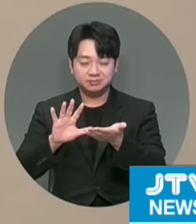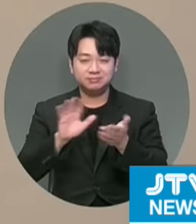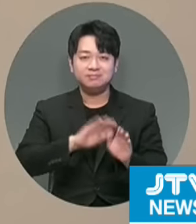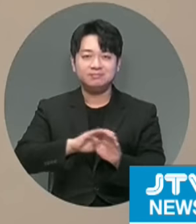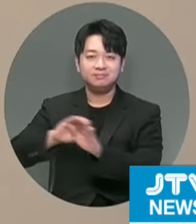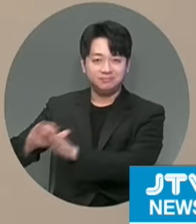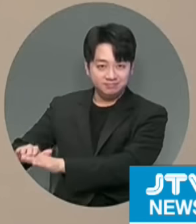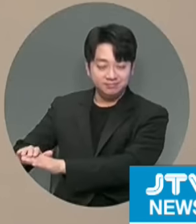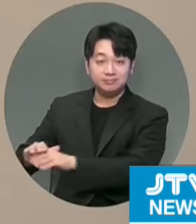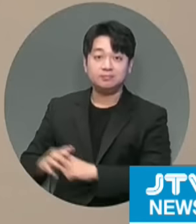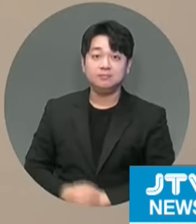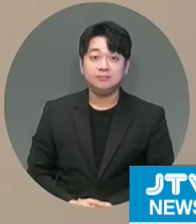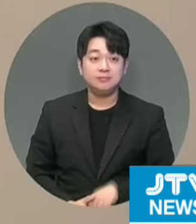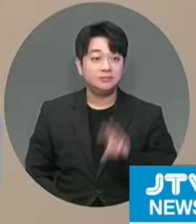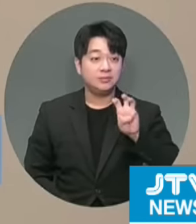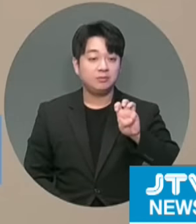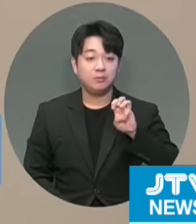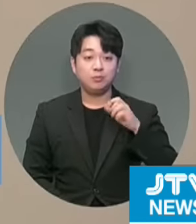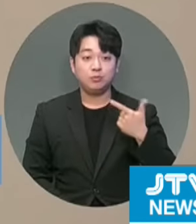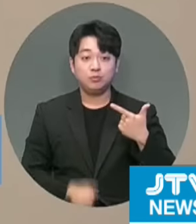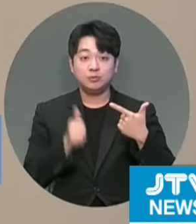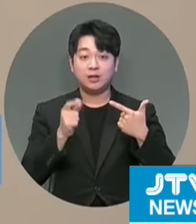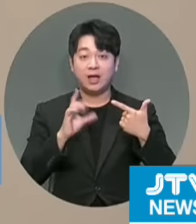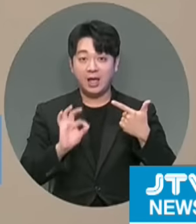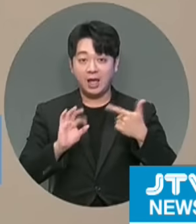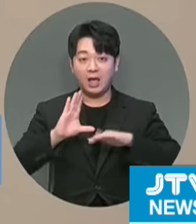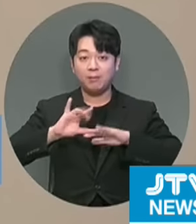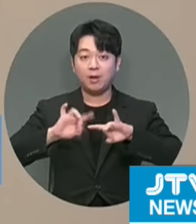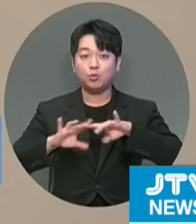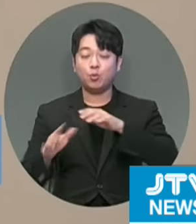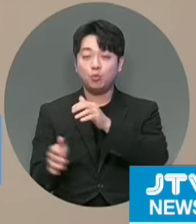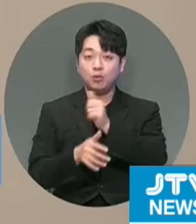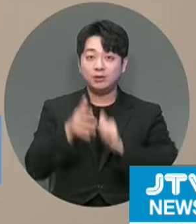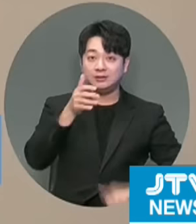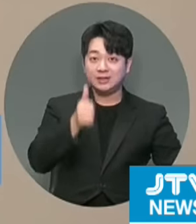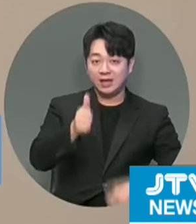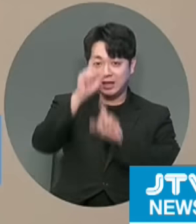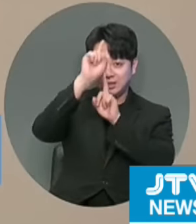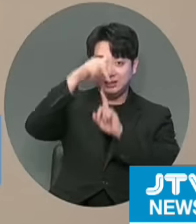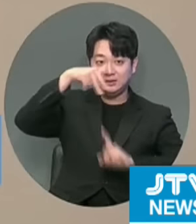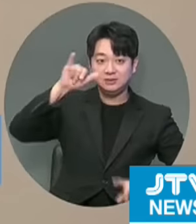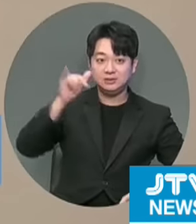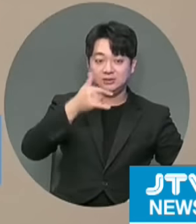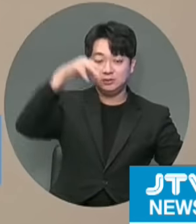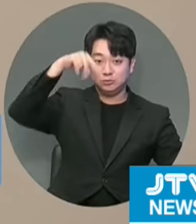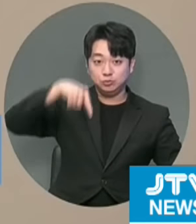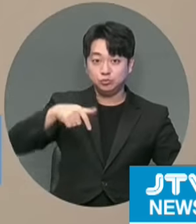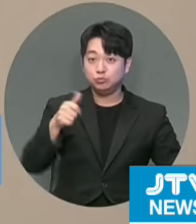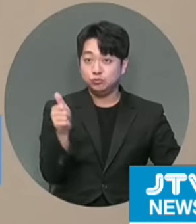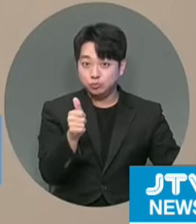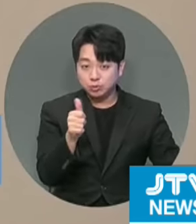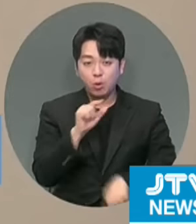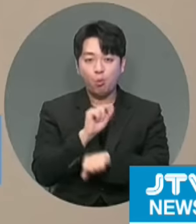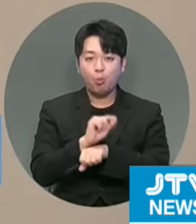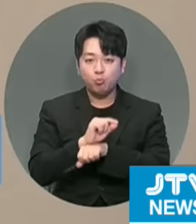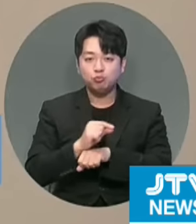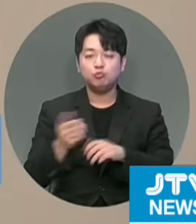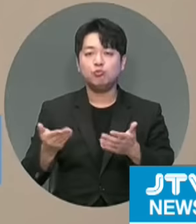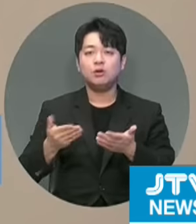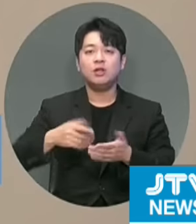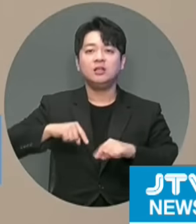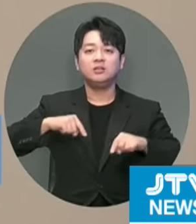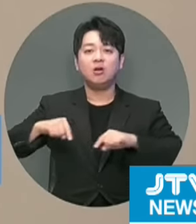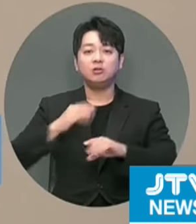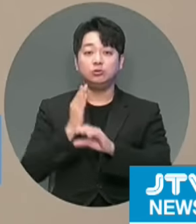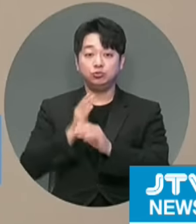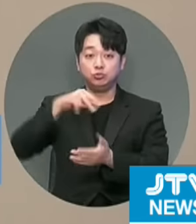제36항 이진숙 방송통신위원회 위원장의 공무원으로서의 정치적 중립 의무 위반 의혹 등에 관한 에